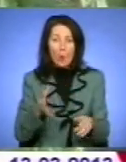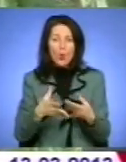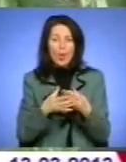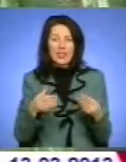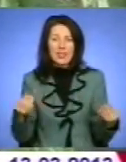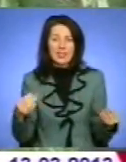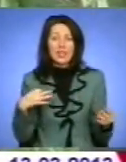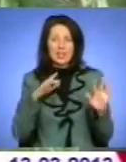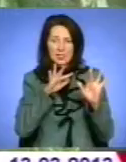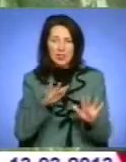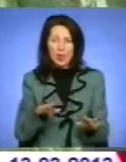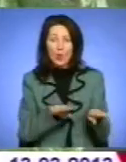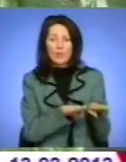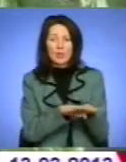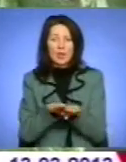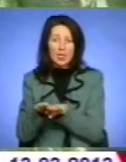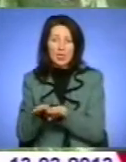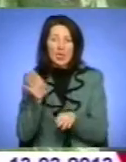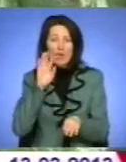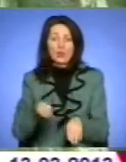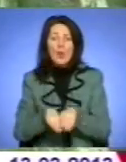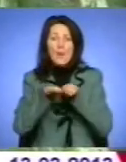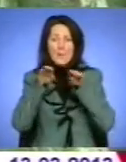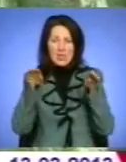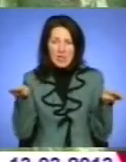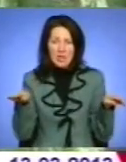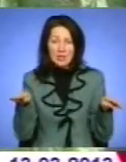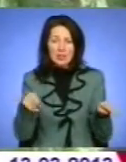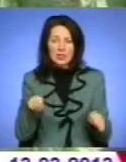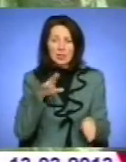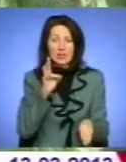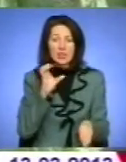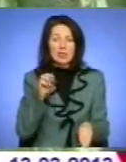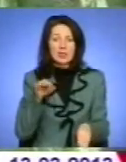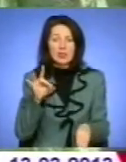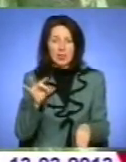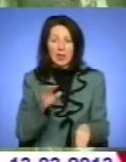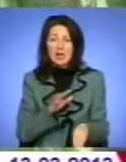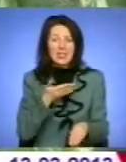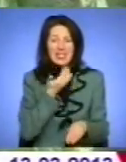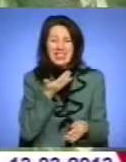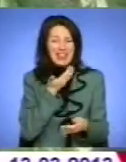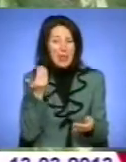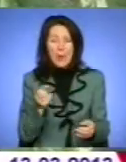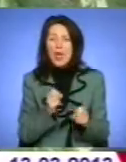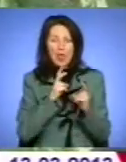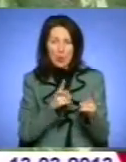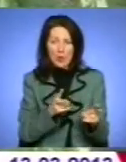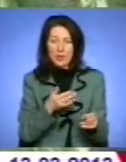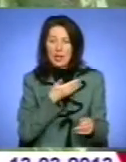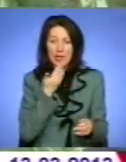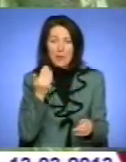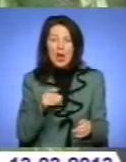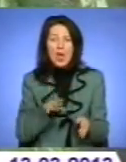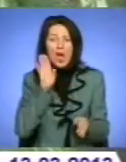рівні води на Дністрі, на лівих притоках дещо зросли. Але не досягли небезпечних відміток, тобто немає виходу води на заплаву,